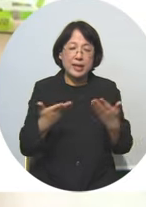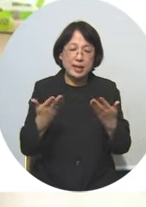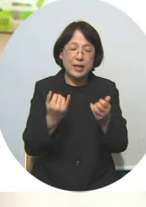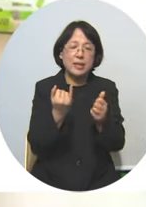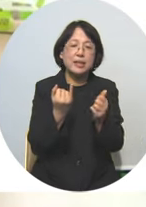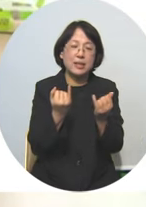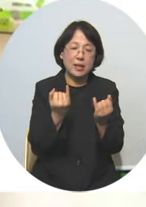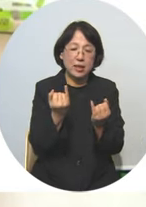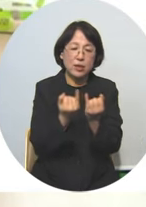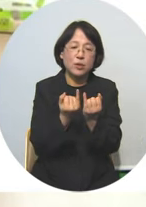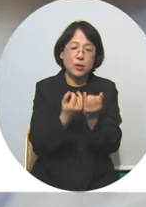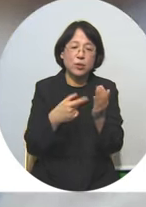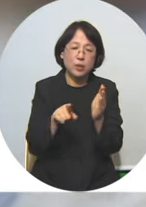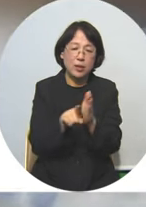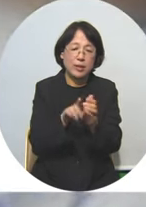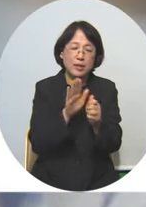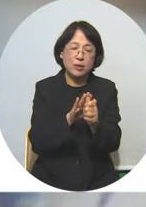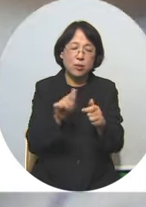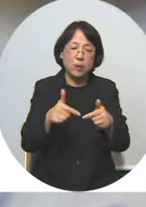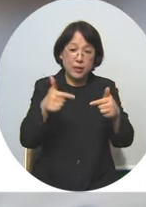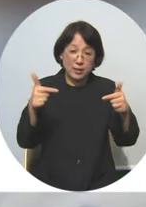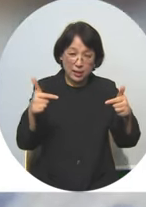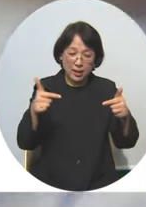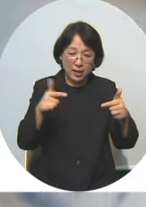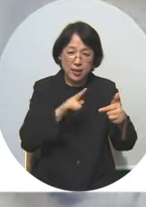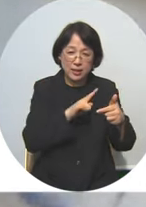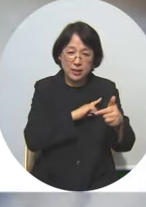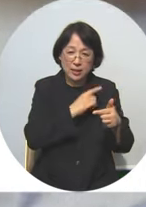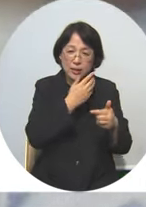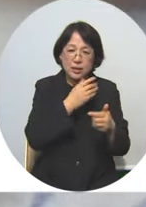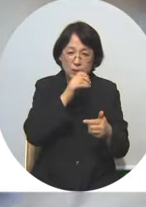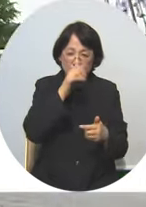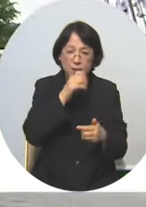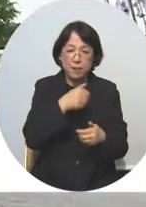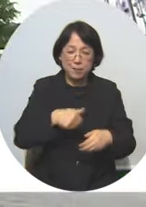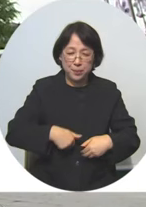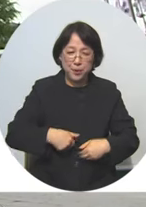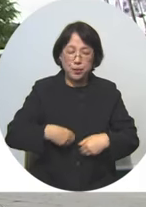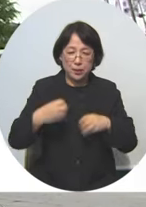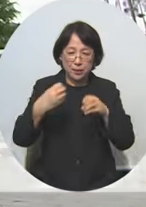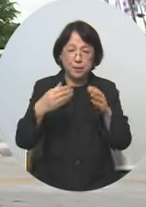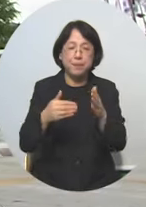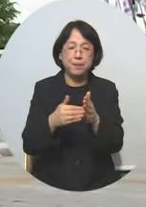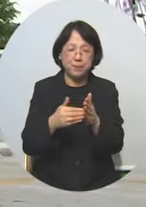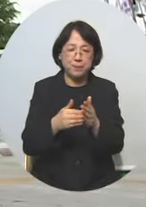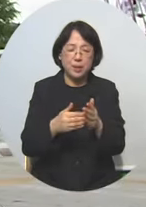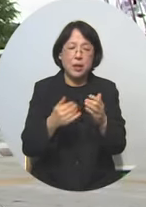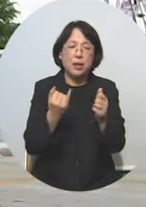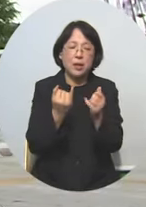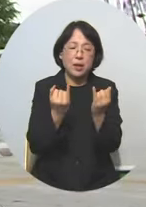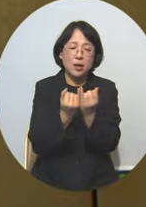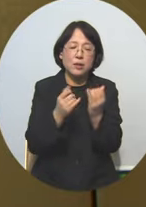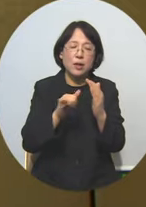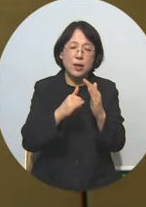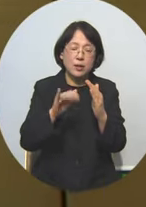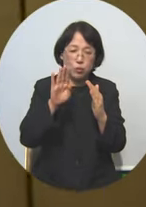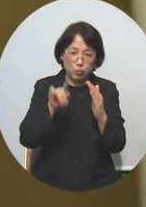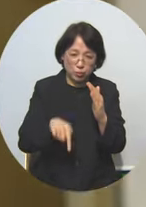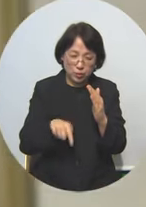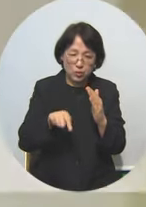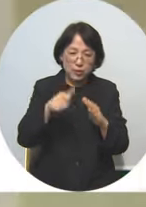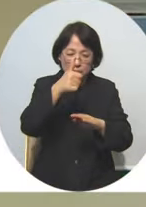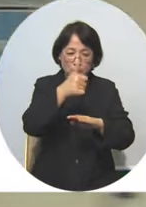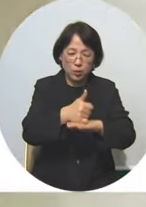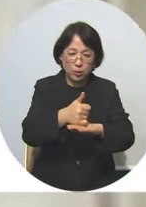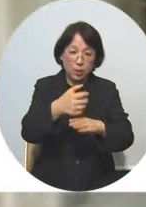확대가 25.2%로 가장 높은 비율을 차지했습니다. 여성가족부는 이번 실태조사 결과를 바탕으로